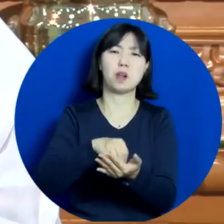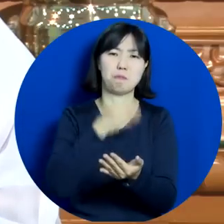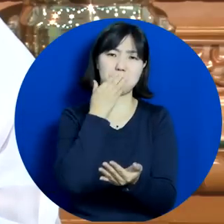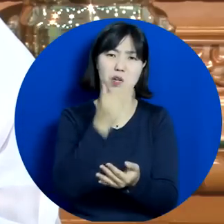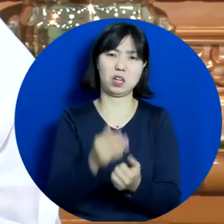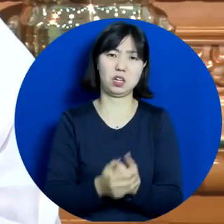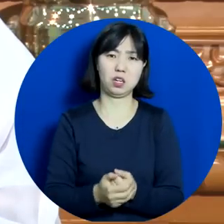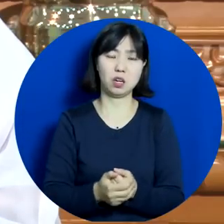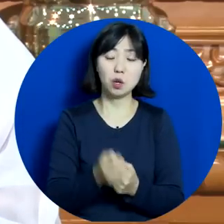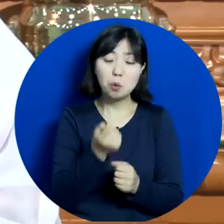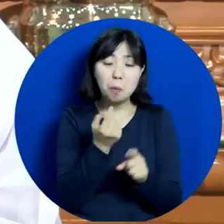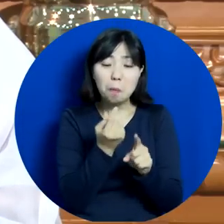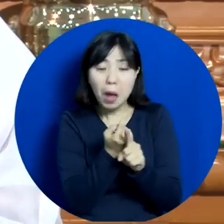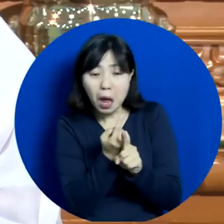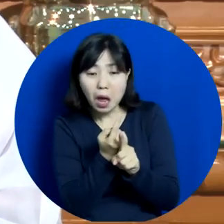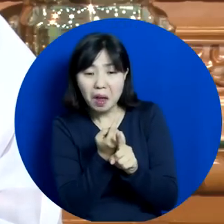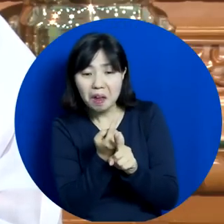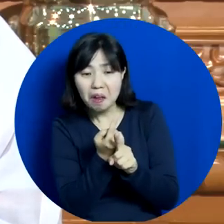변하나 했더니